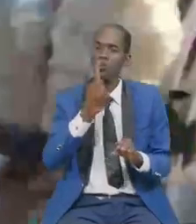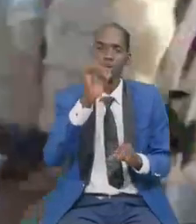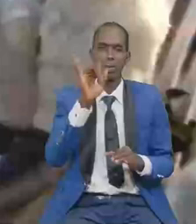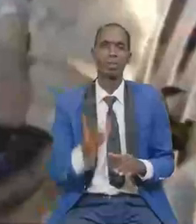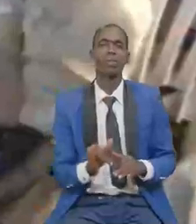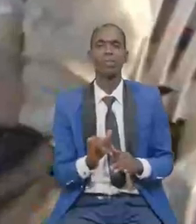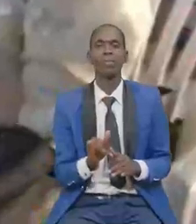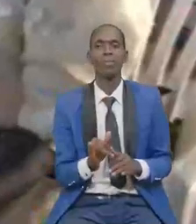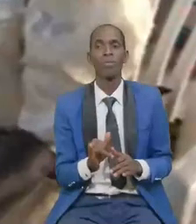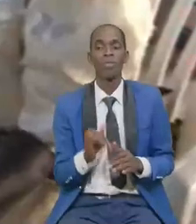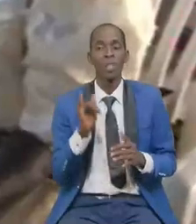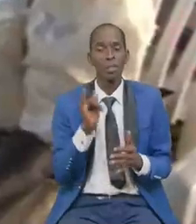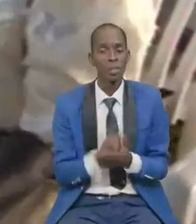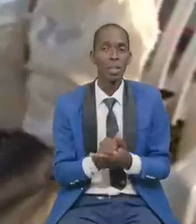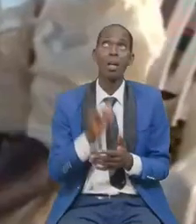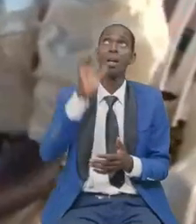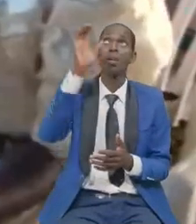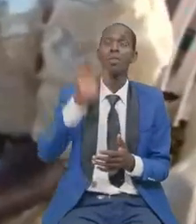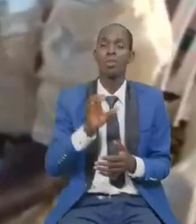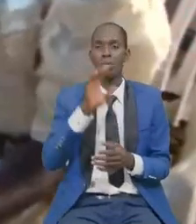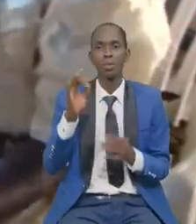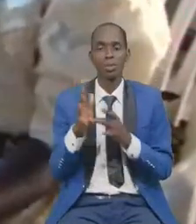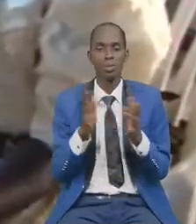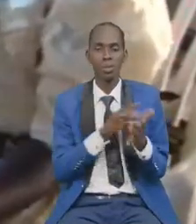Cette croix de Jésus-Christ t'a franchi.